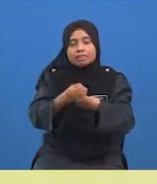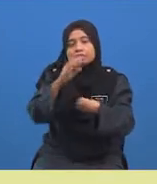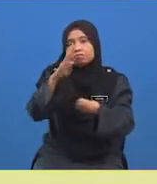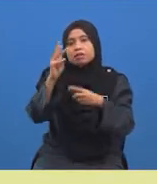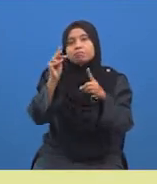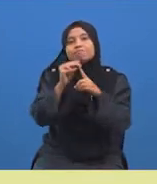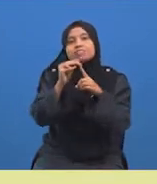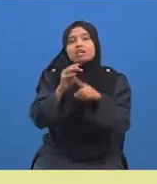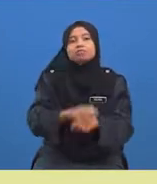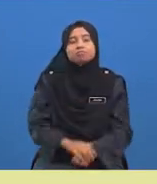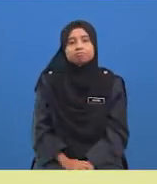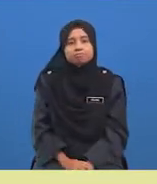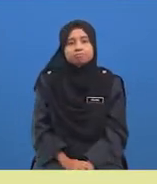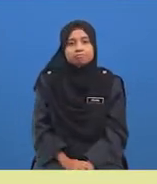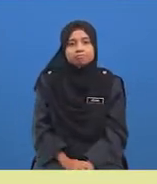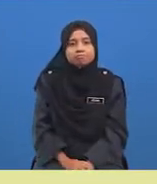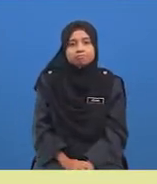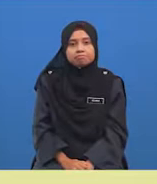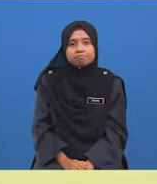markah.